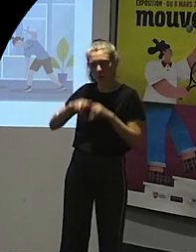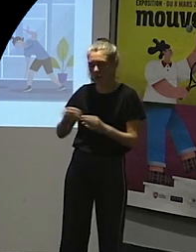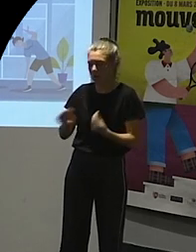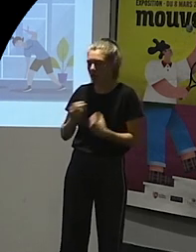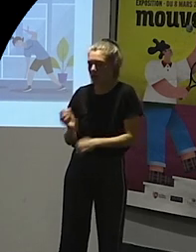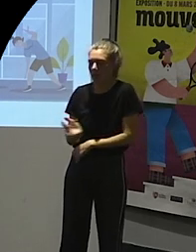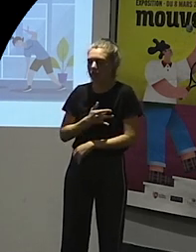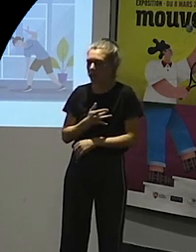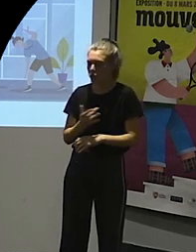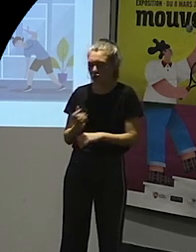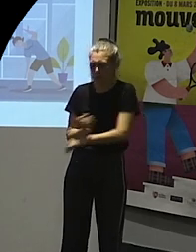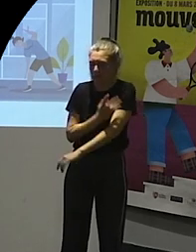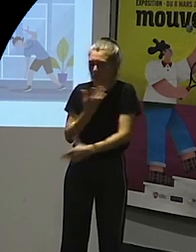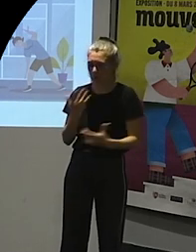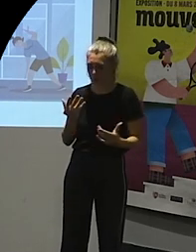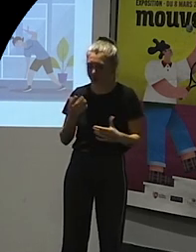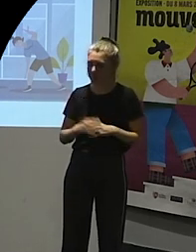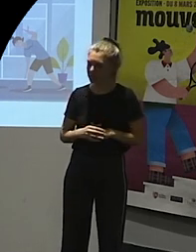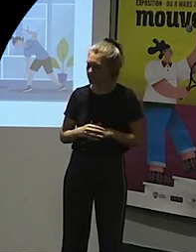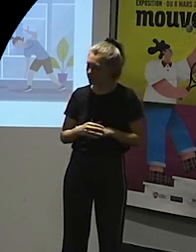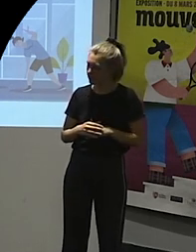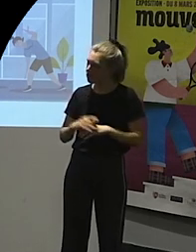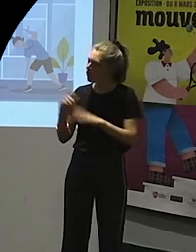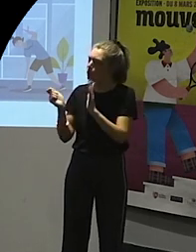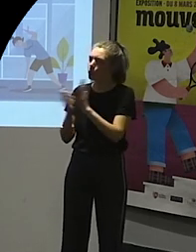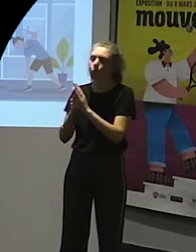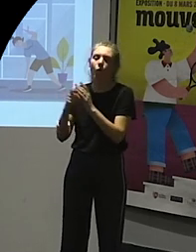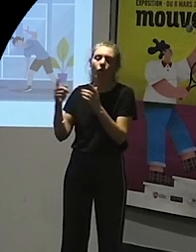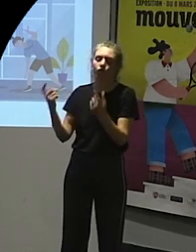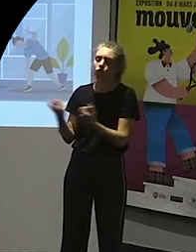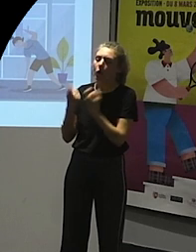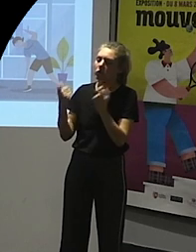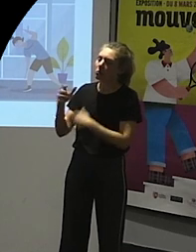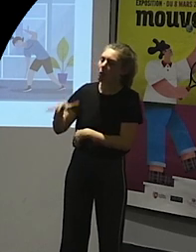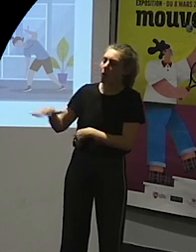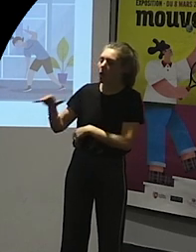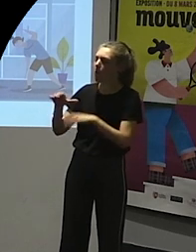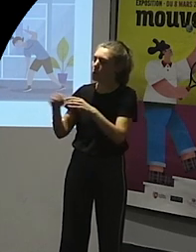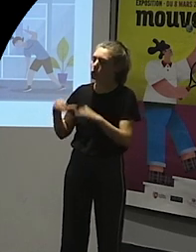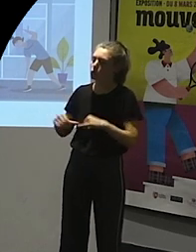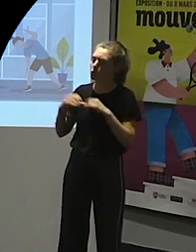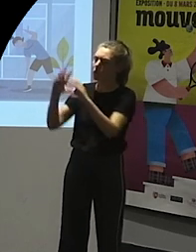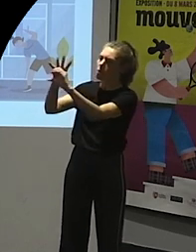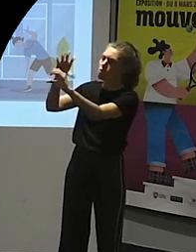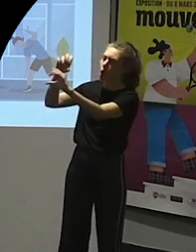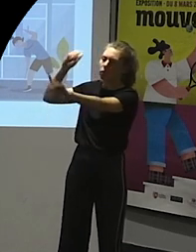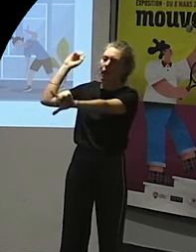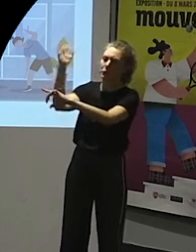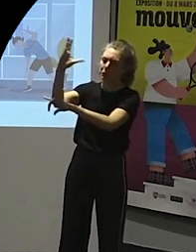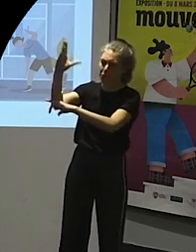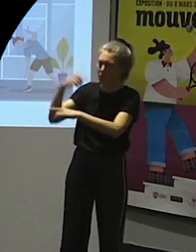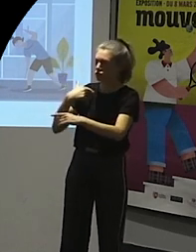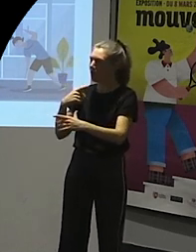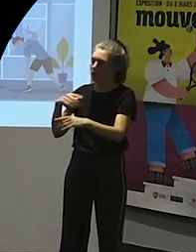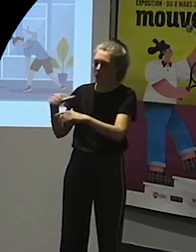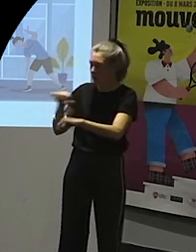C'est que le deuxième jour, quand on s'était posé après le vortex, là, on était un peu KO, je me suis assise, enfin comme tout le monde, et il y a